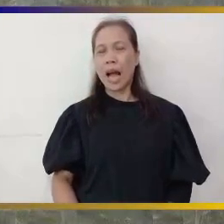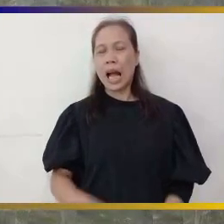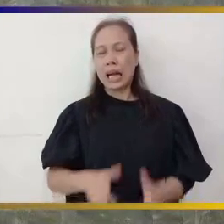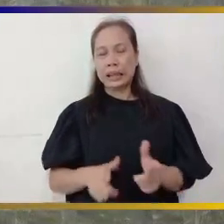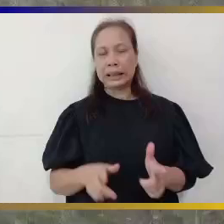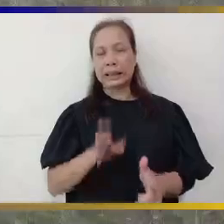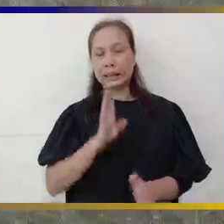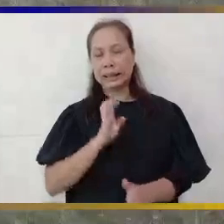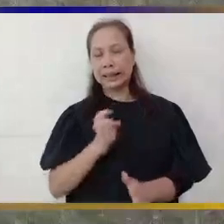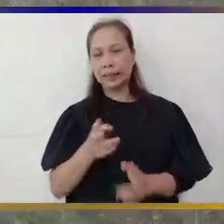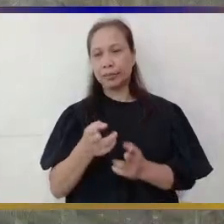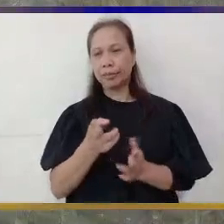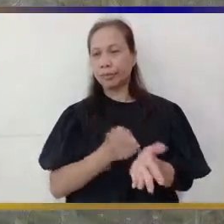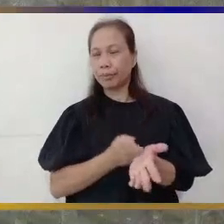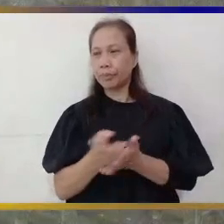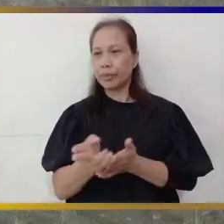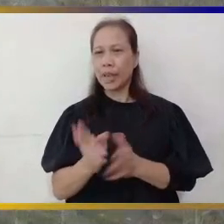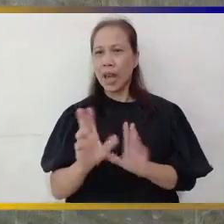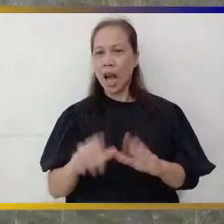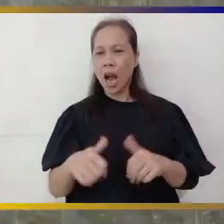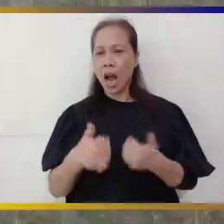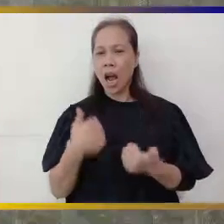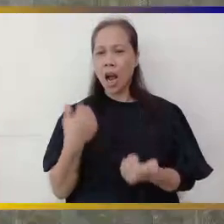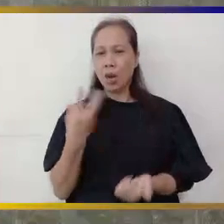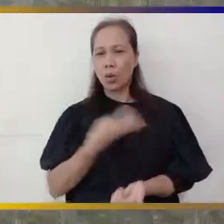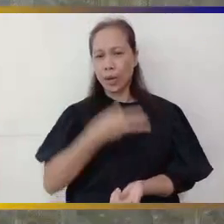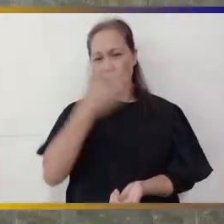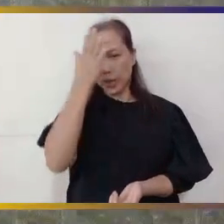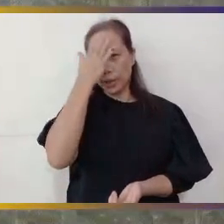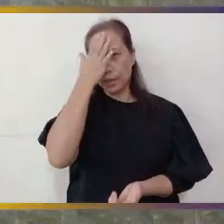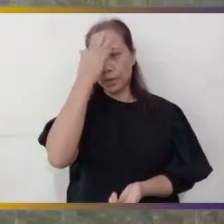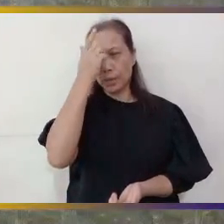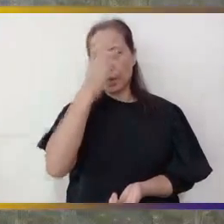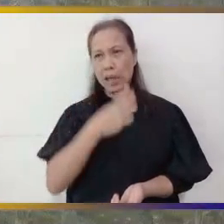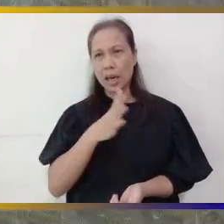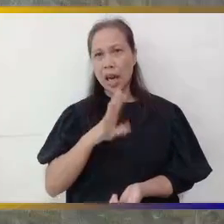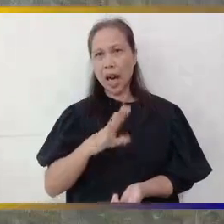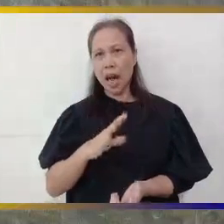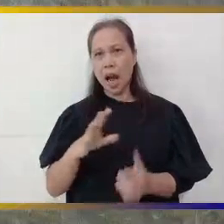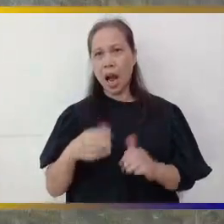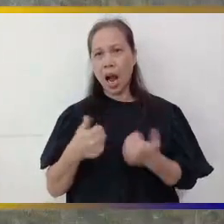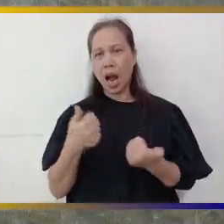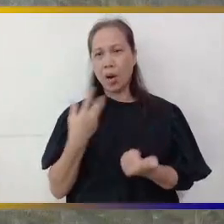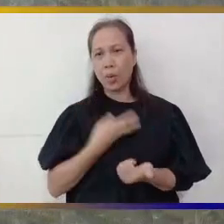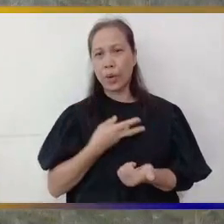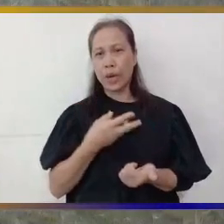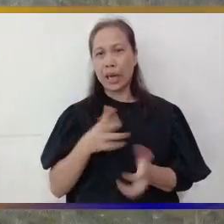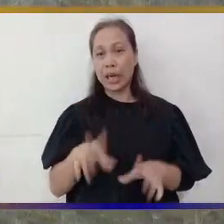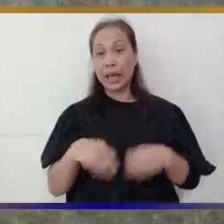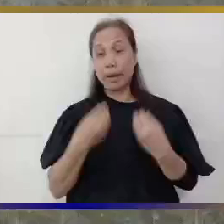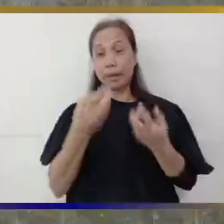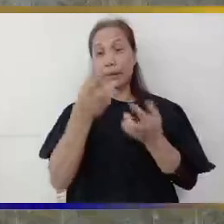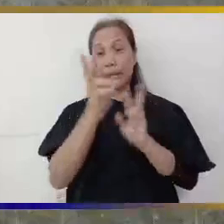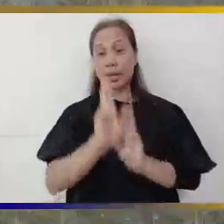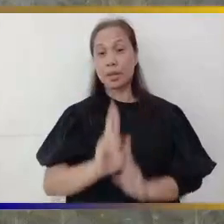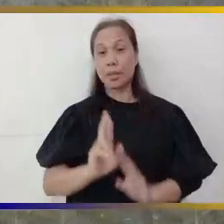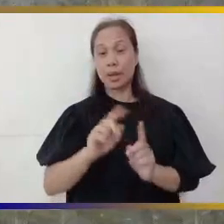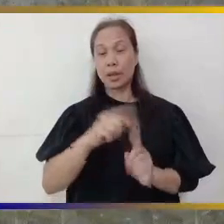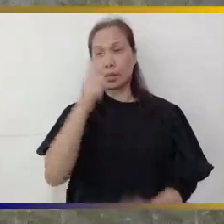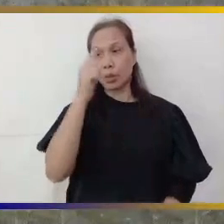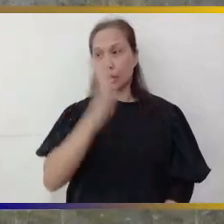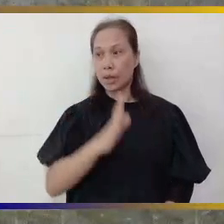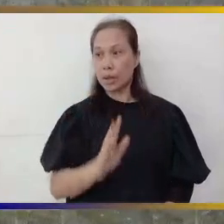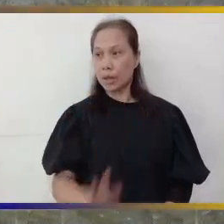honest gaano mo kakilala ang Diyos gaano mo nirerespeto ang Diyos Come on think about